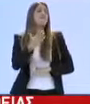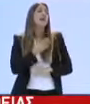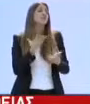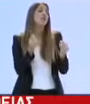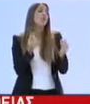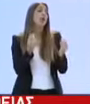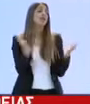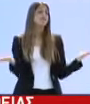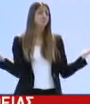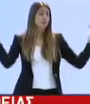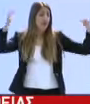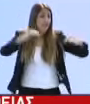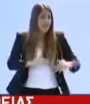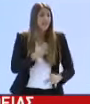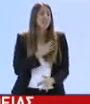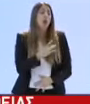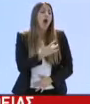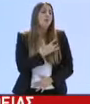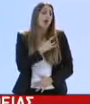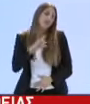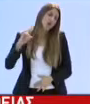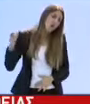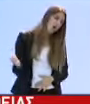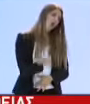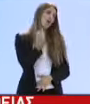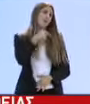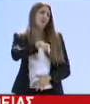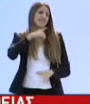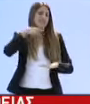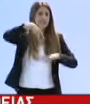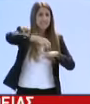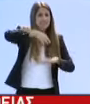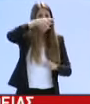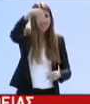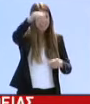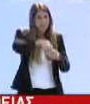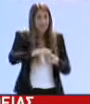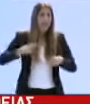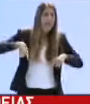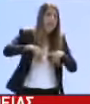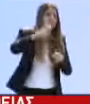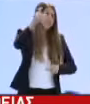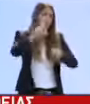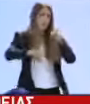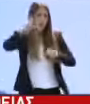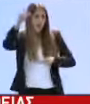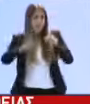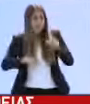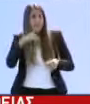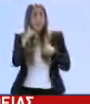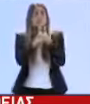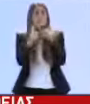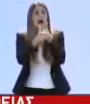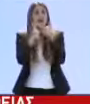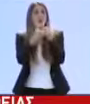ευχαριστώ όλους από καρδιάς. Όλοι όσοι είστε εδώ πέρα σήμερα, οι Έλληνες πολίτες που μας παρακολουθούν,